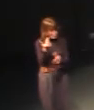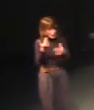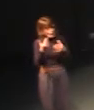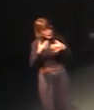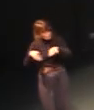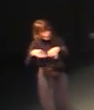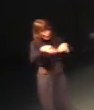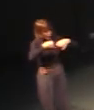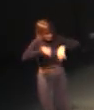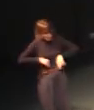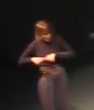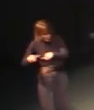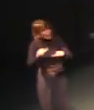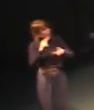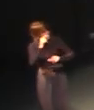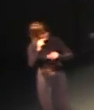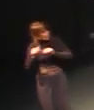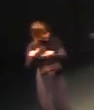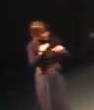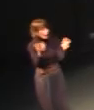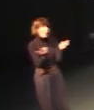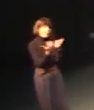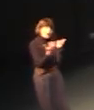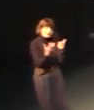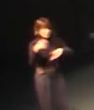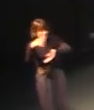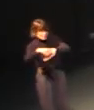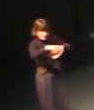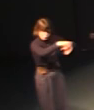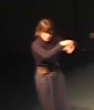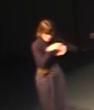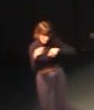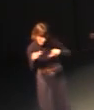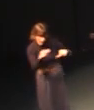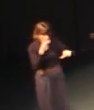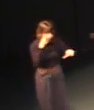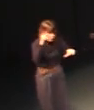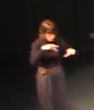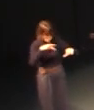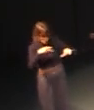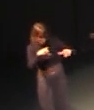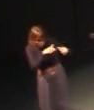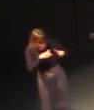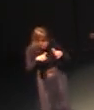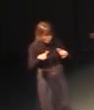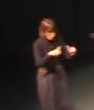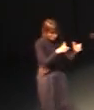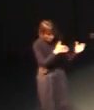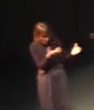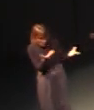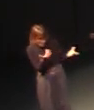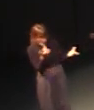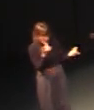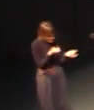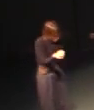les pollutions dans les stations paraître sans dieu il ya une volonté de donc de faire mieux de d'améliorer